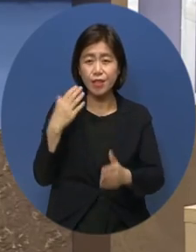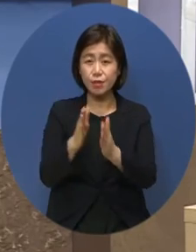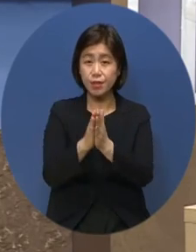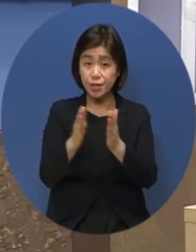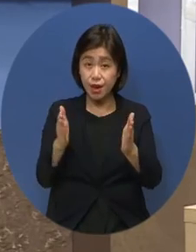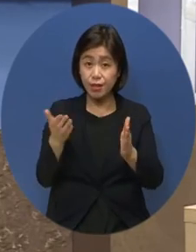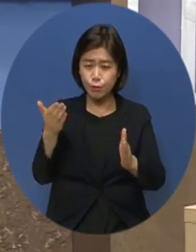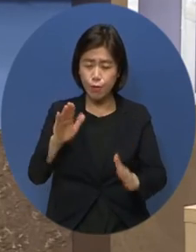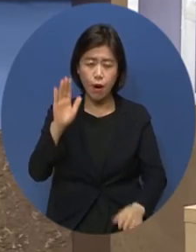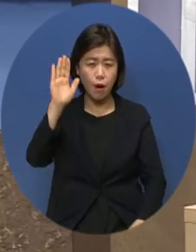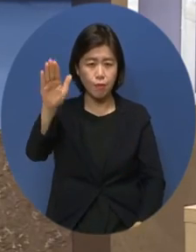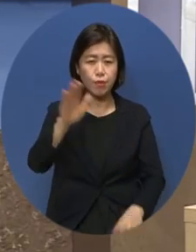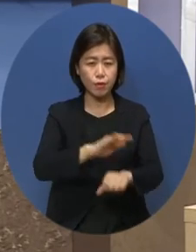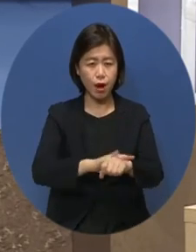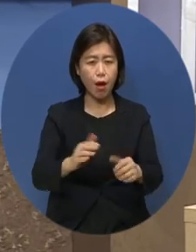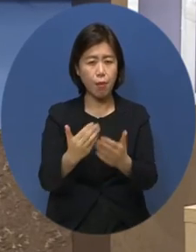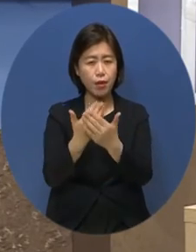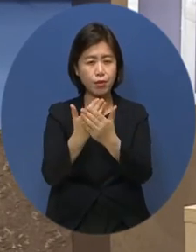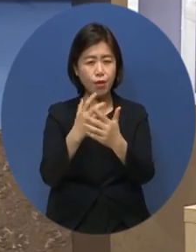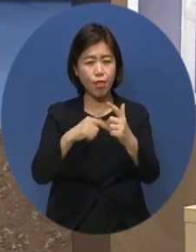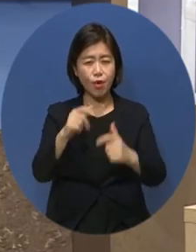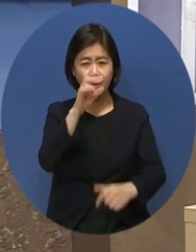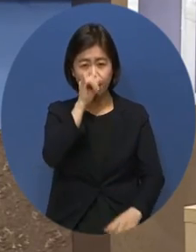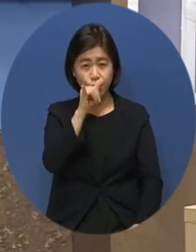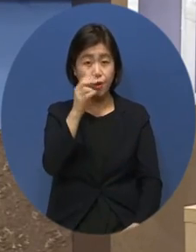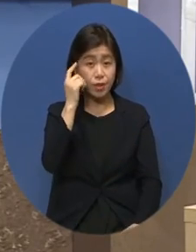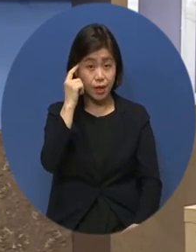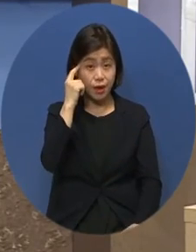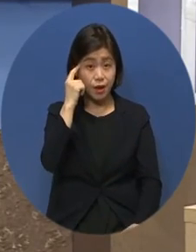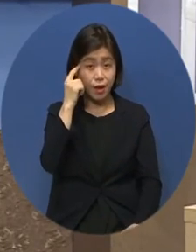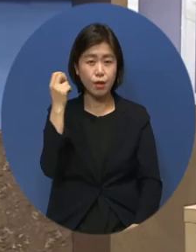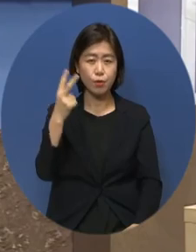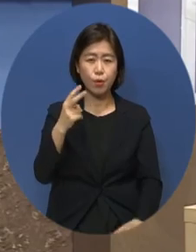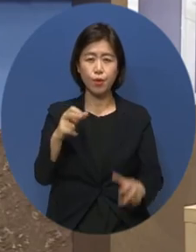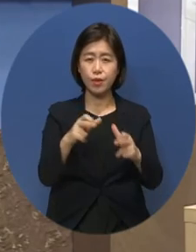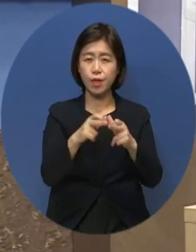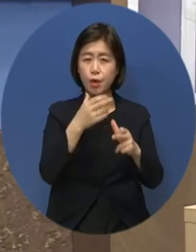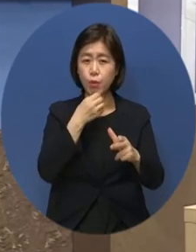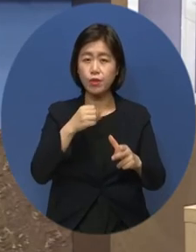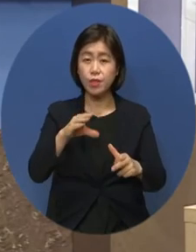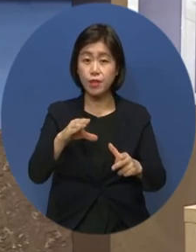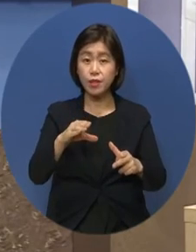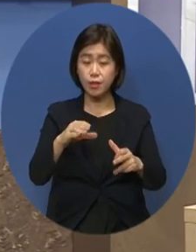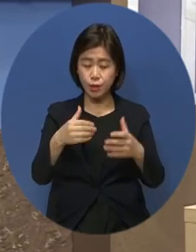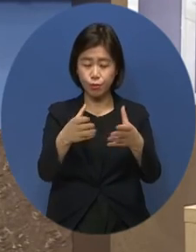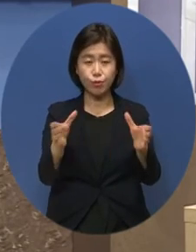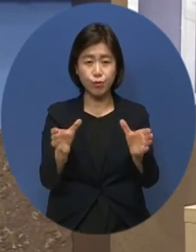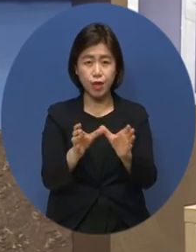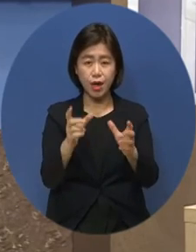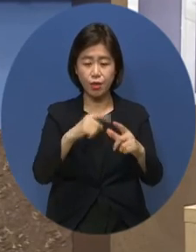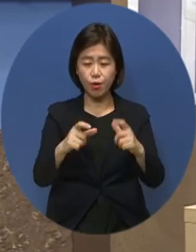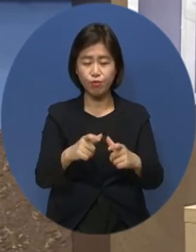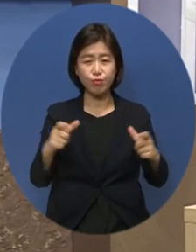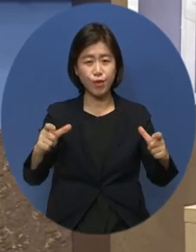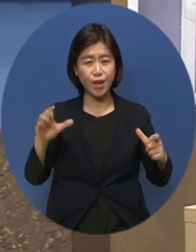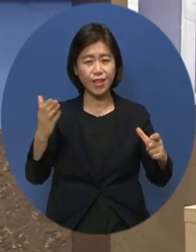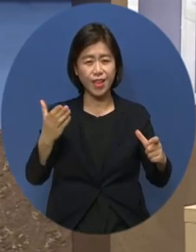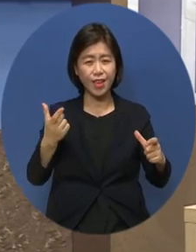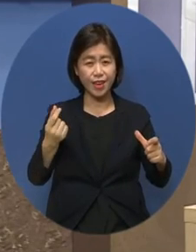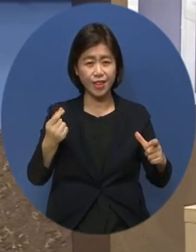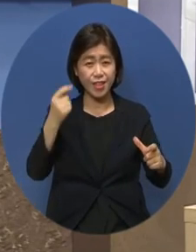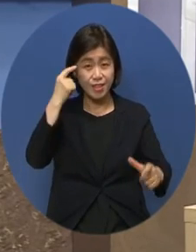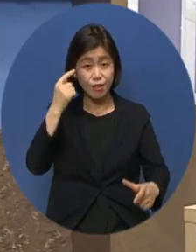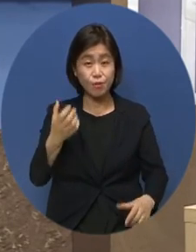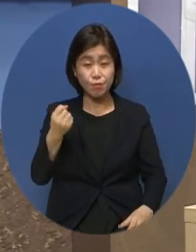발전하게 꾸나 그리고 또 장애인 복지 분야가 더욱 더 발전하고 좋아지게 꾸나 하는 그런 생각이 드는데요 또 이제